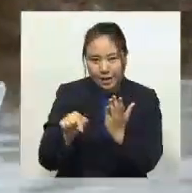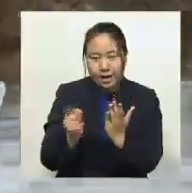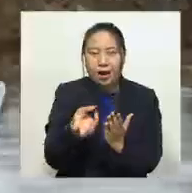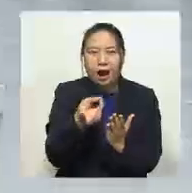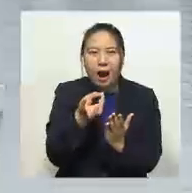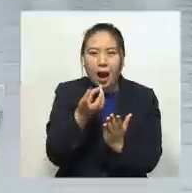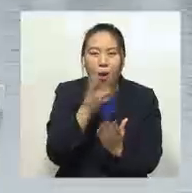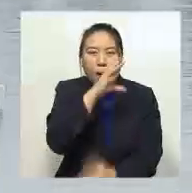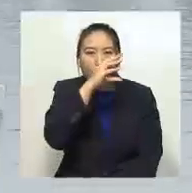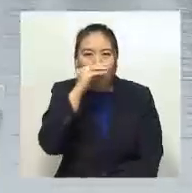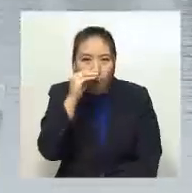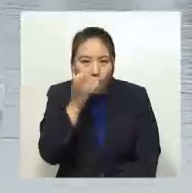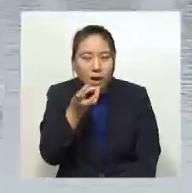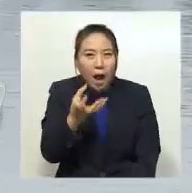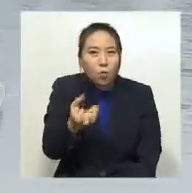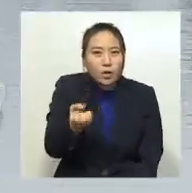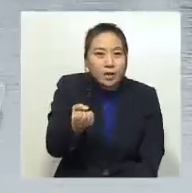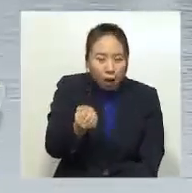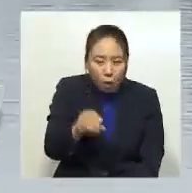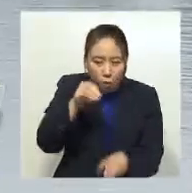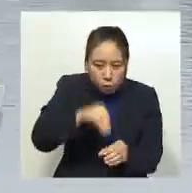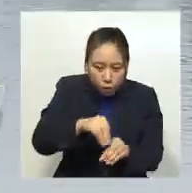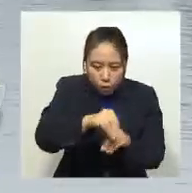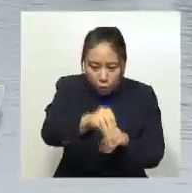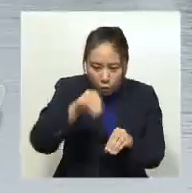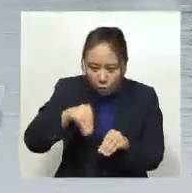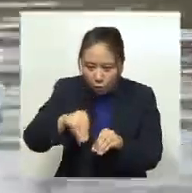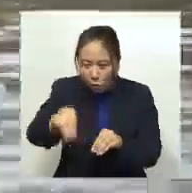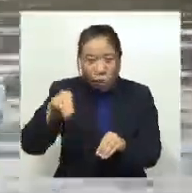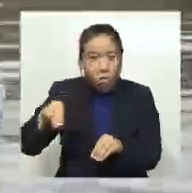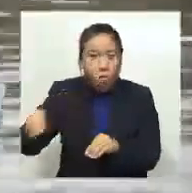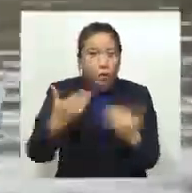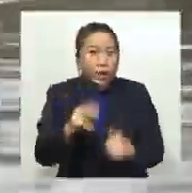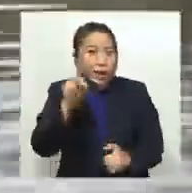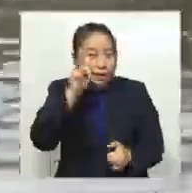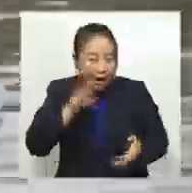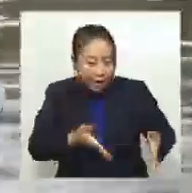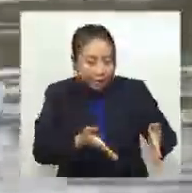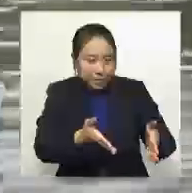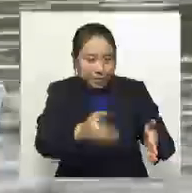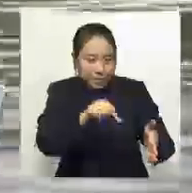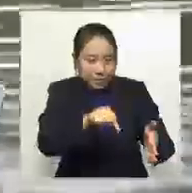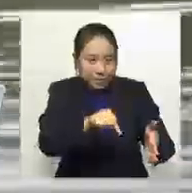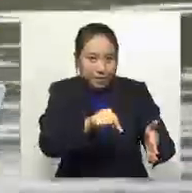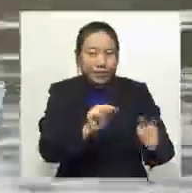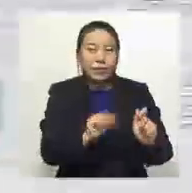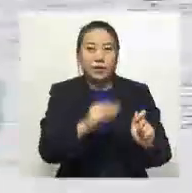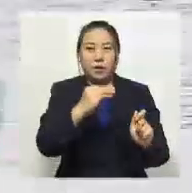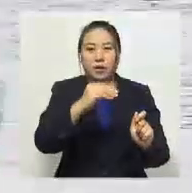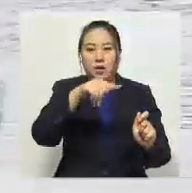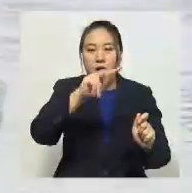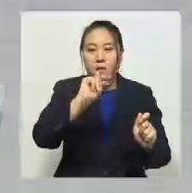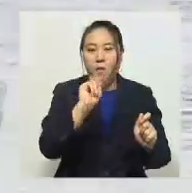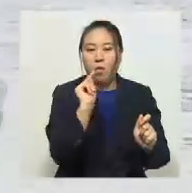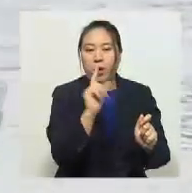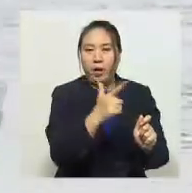ข้าวหอมมะลิและข้าวเหนียวชั้นดีของทุ่งกุลาร้องไห้ถูกน้ำจากลำน้ำยังล้นคันกั้นน้ำจากตำบลดอนหวายอำเภอโพนทองหลาก